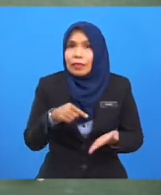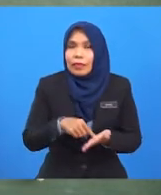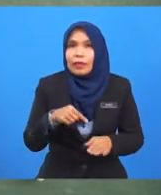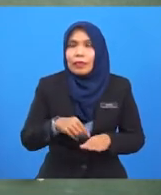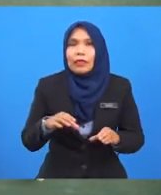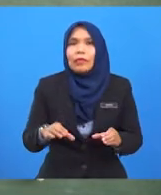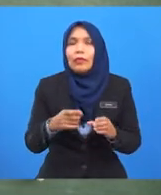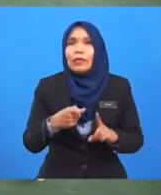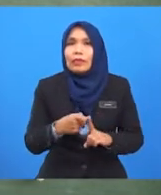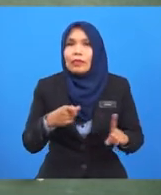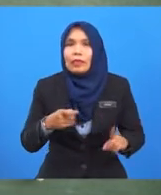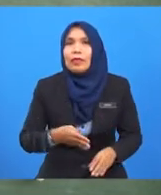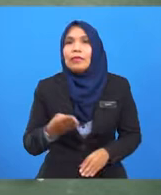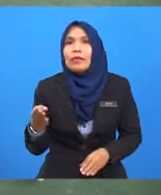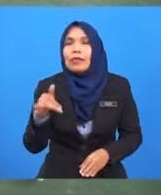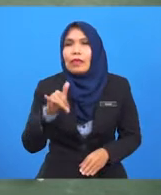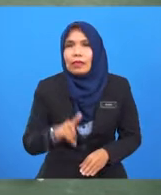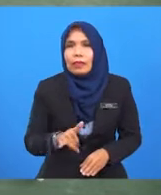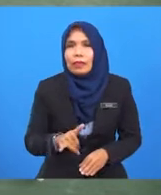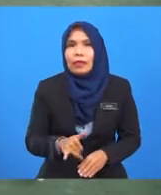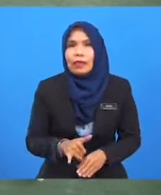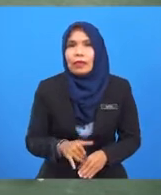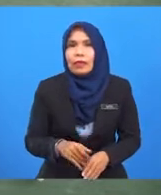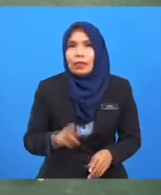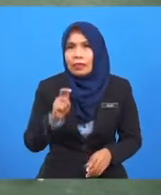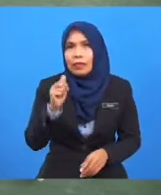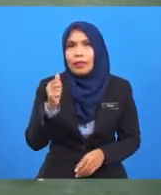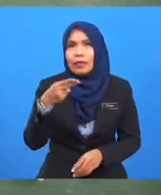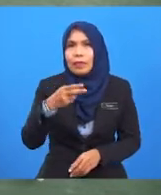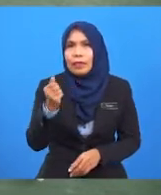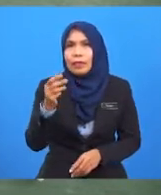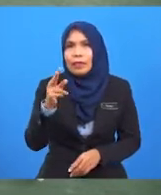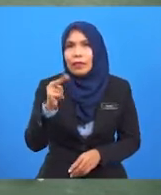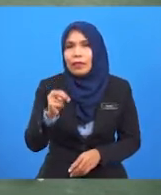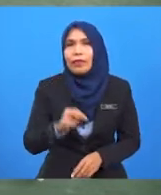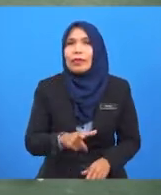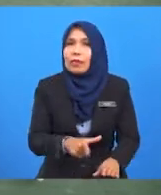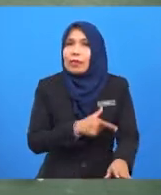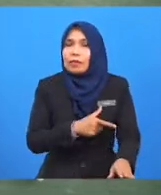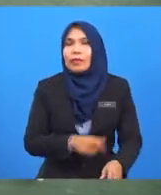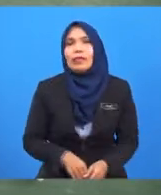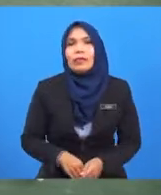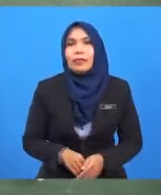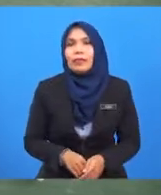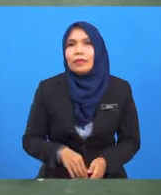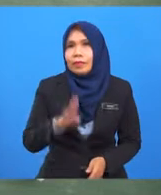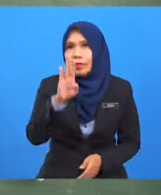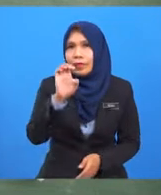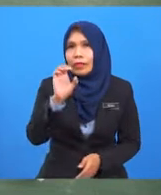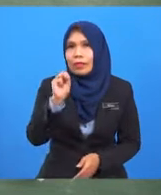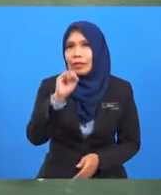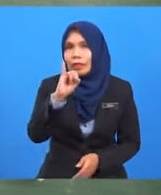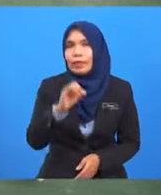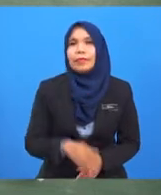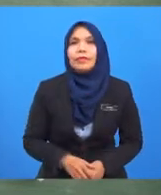yang tahan lama dan tidak mudah rosak, iaitu besi. Dengan menggunakan